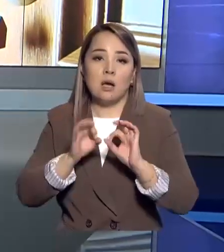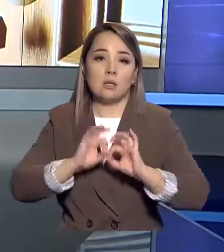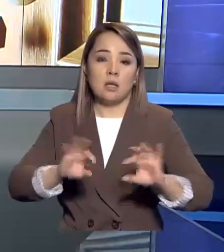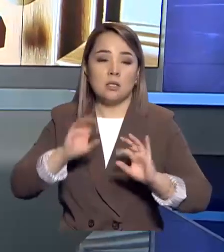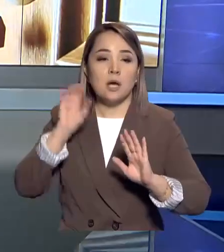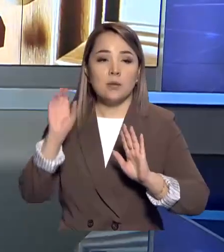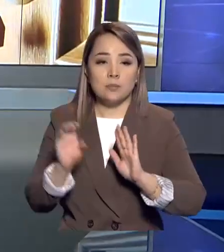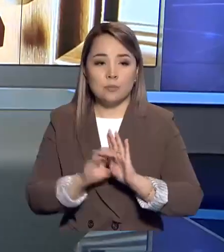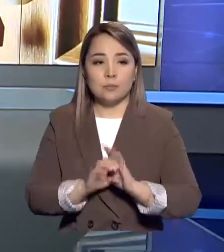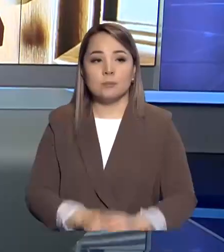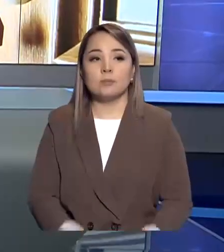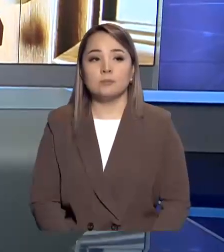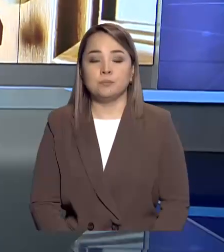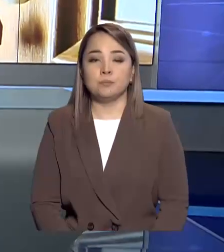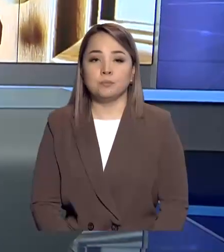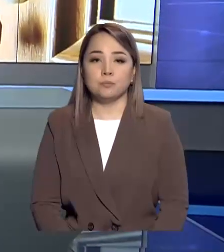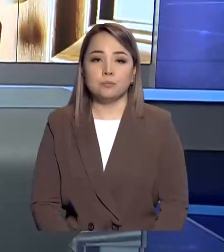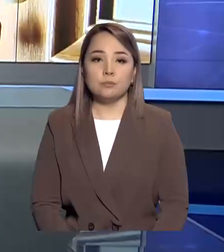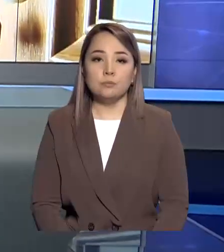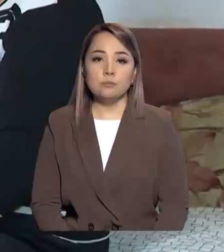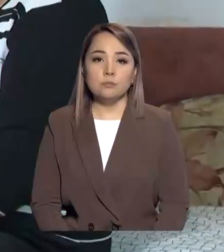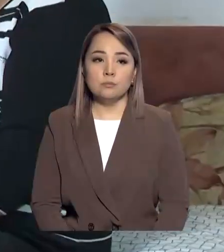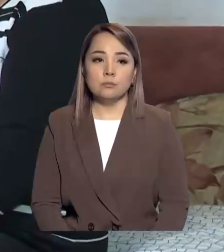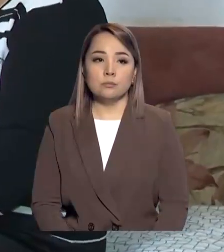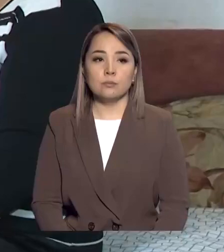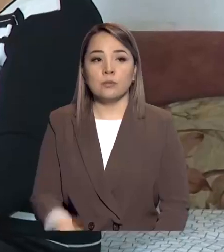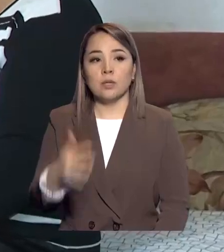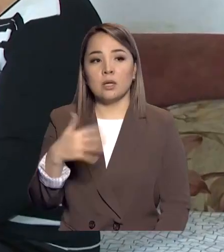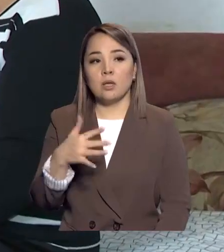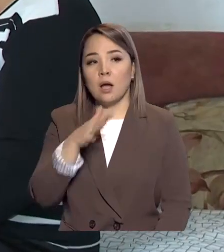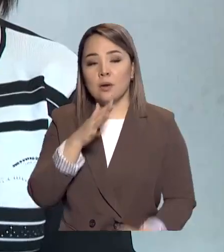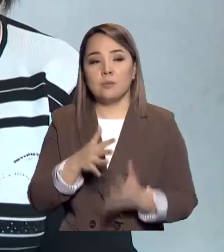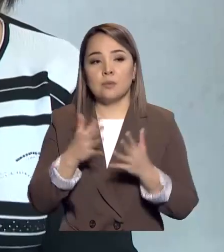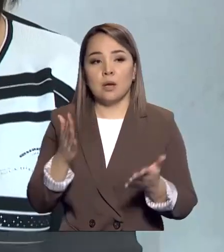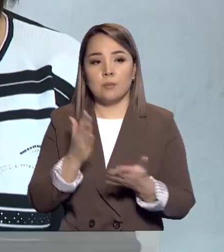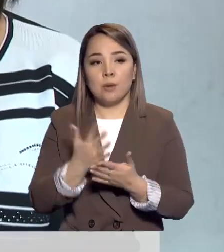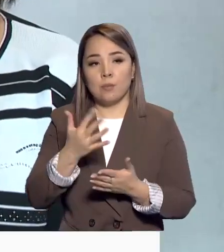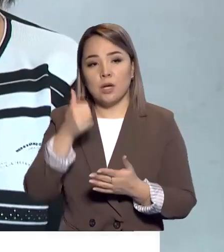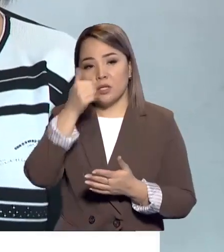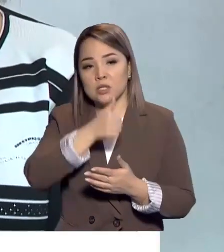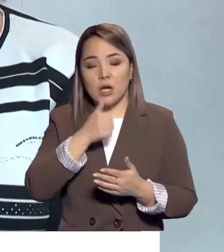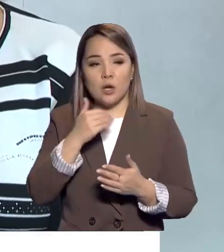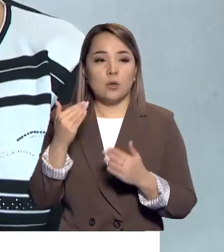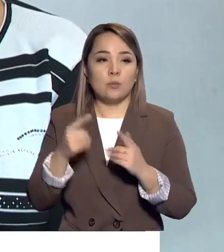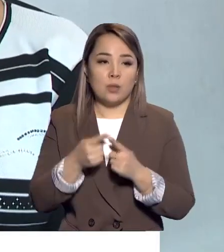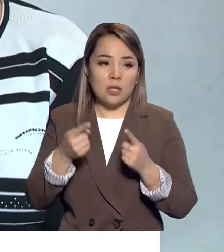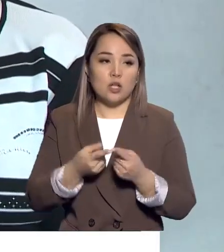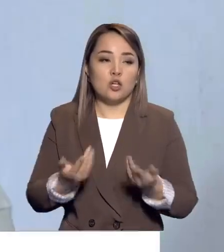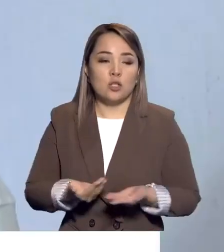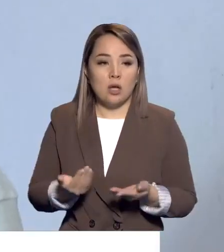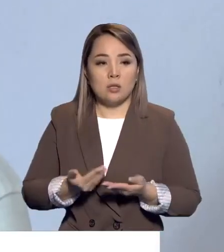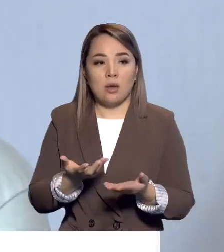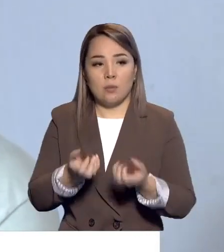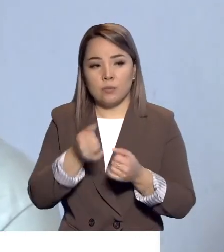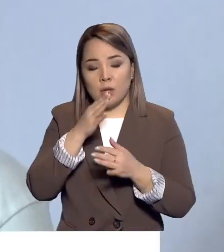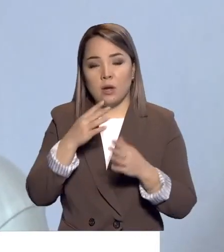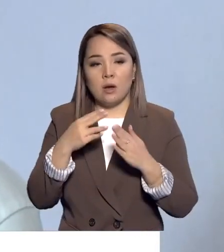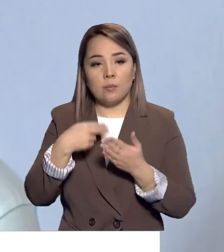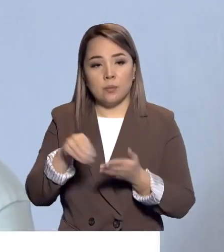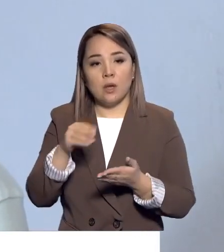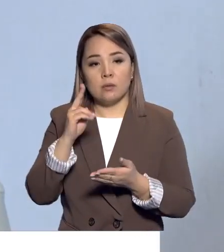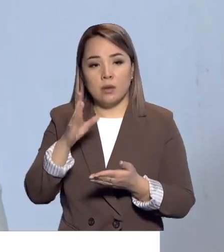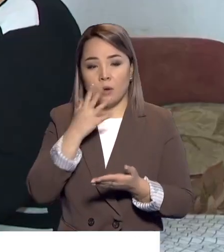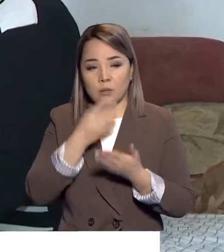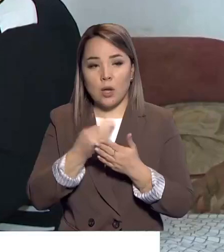Раушан Сайлауқызы тарқатады. Елуден асқан Бақтыгүл Қамбарова 5 жылдан бері пәтер жалдап тұрады, баспана алуға шамасы жоқ. 4